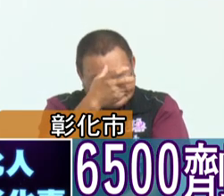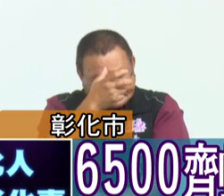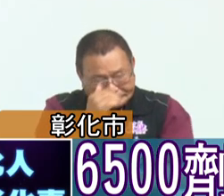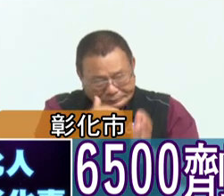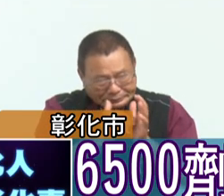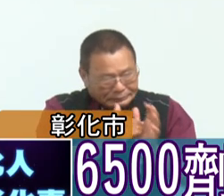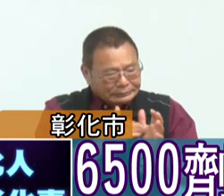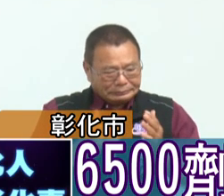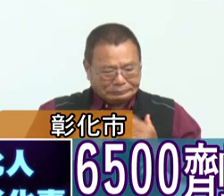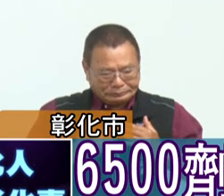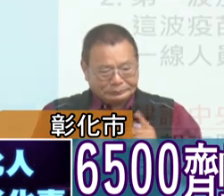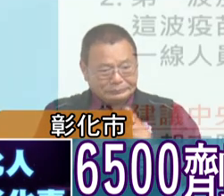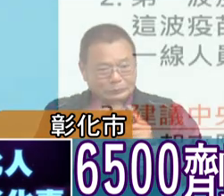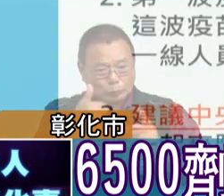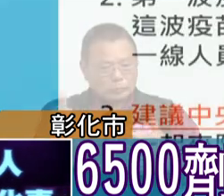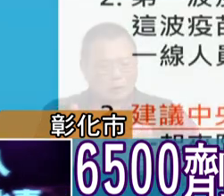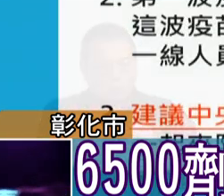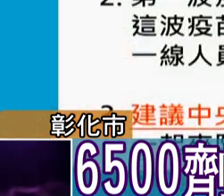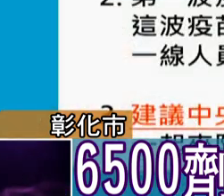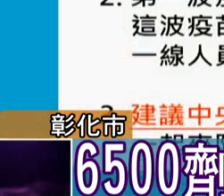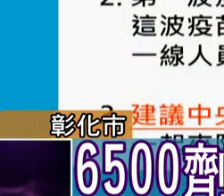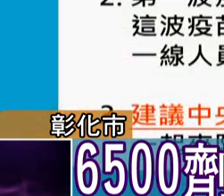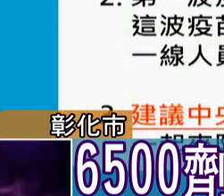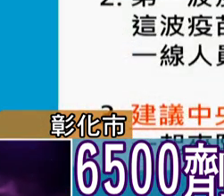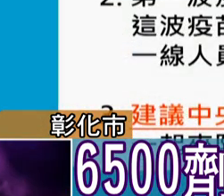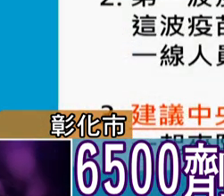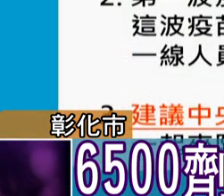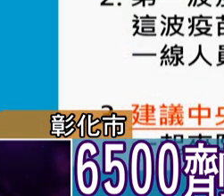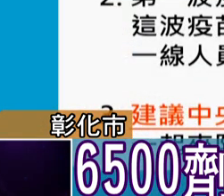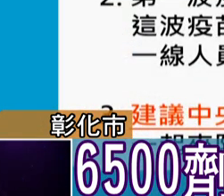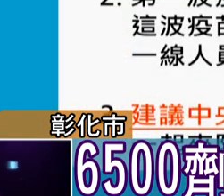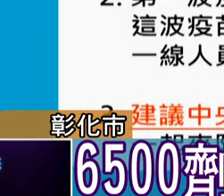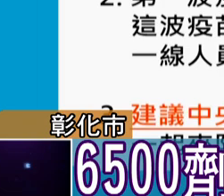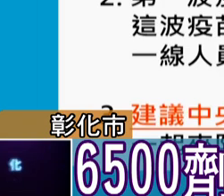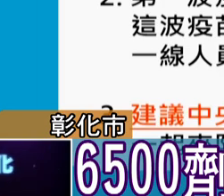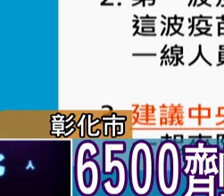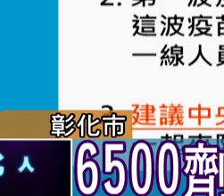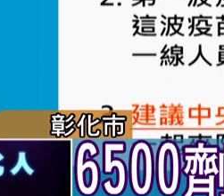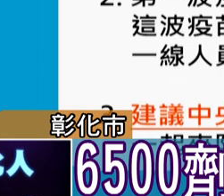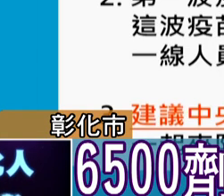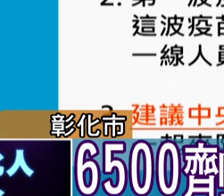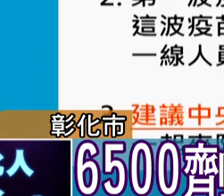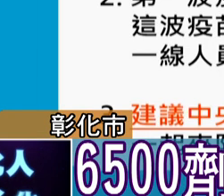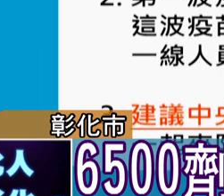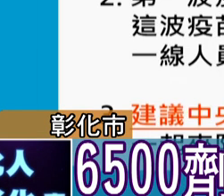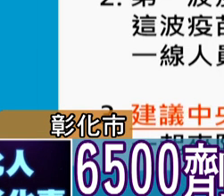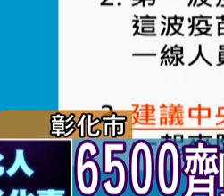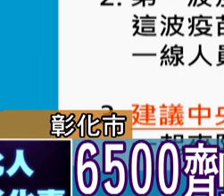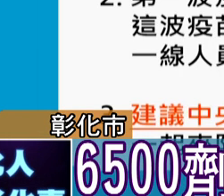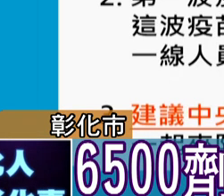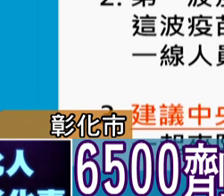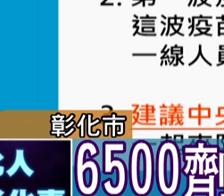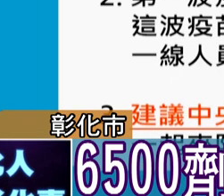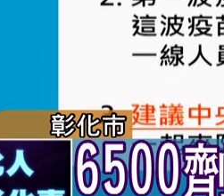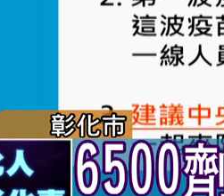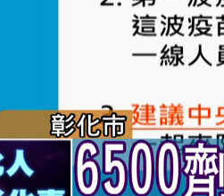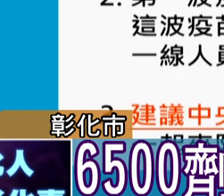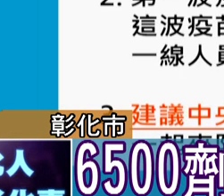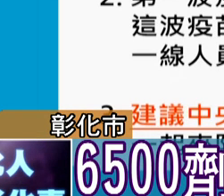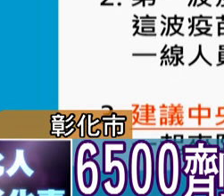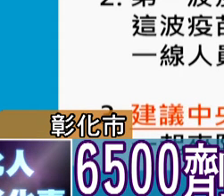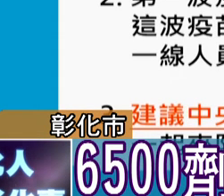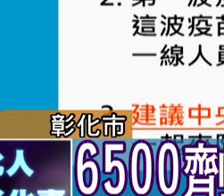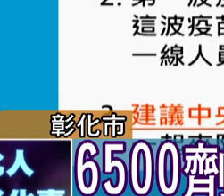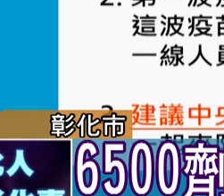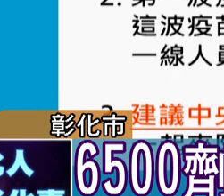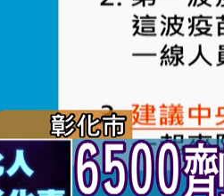的我们的消防弟兄，还有警察同仁，很多也在第一线来协助我们做医调，这些都会是我们在第一批要优